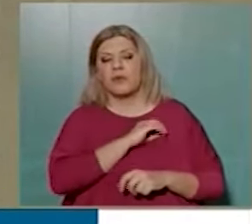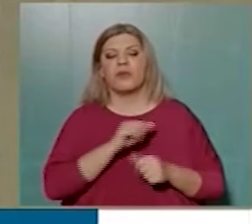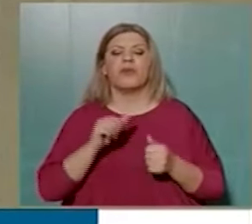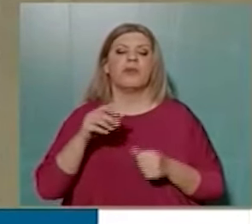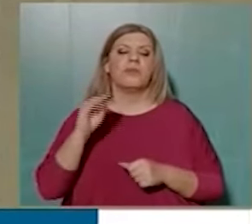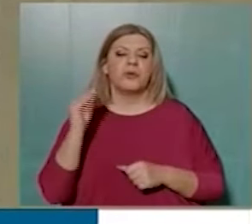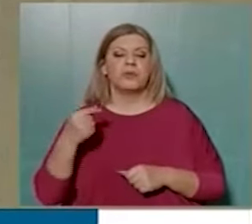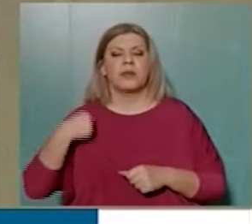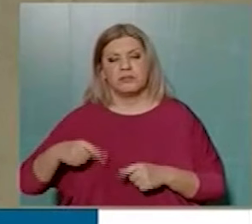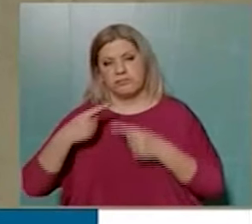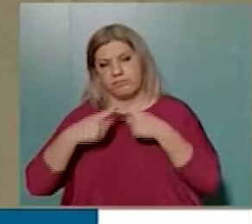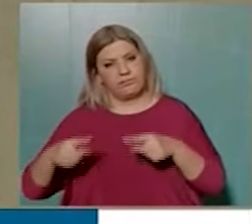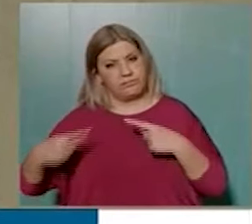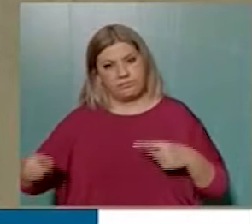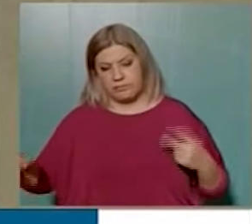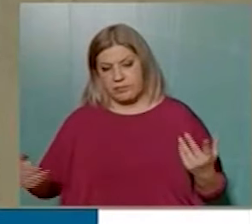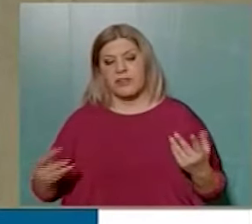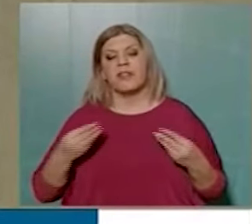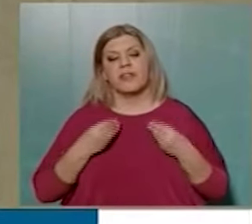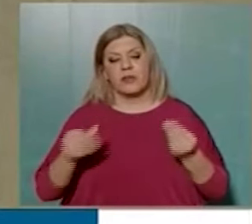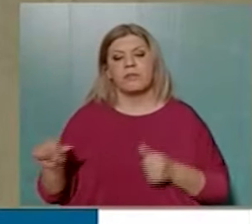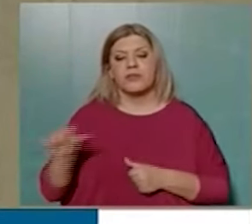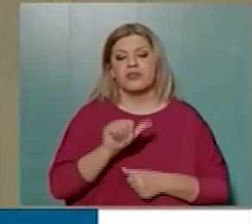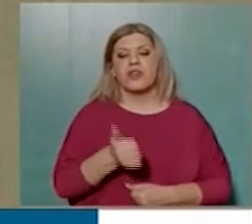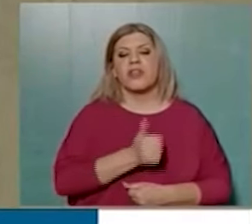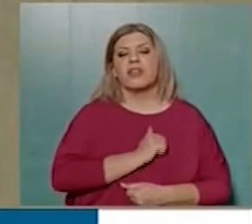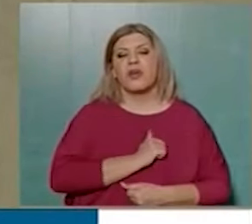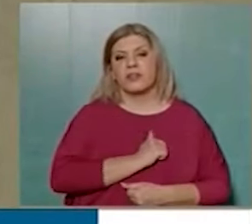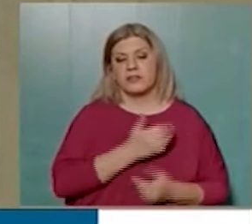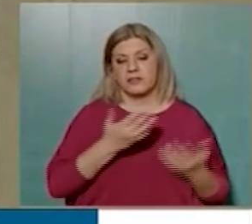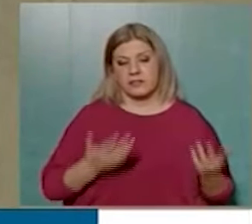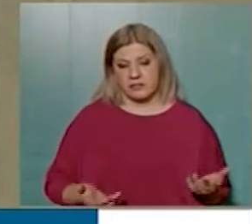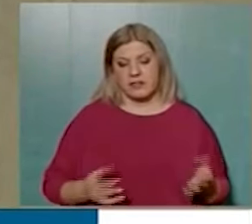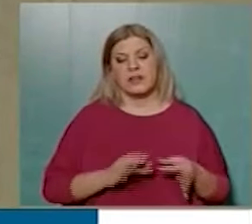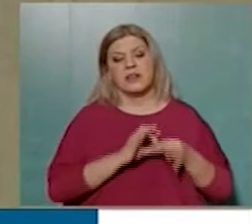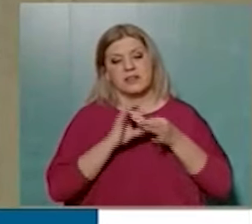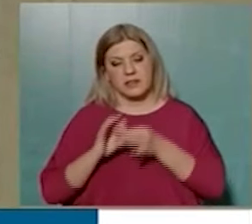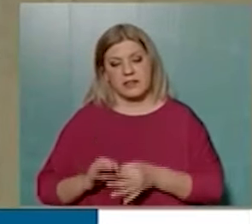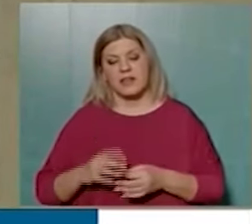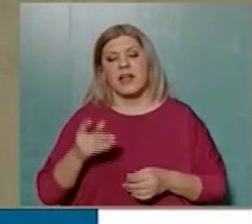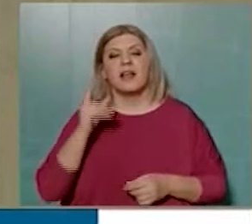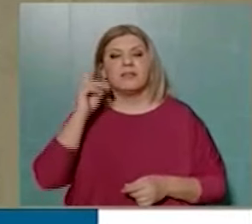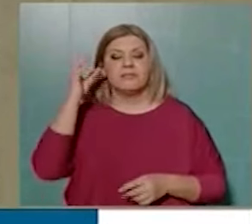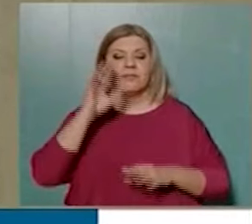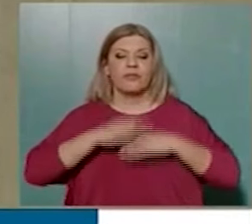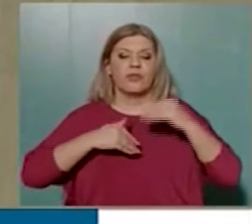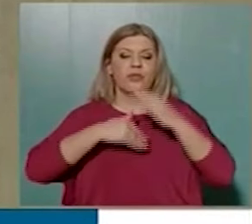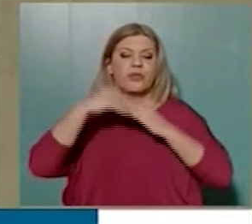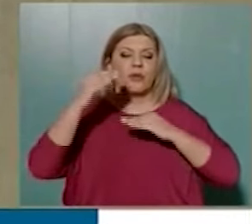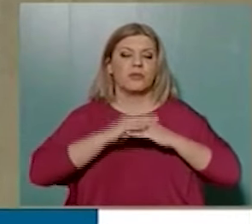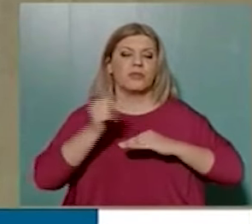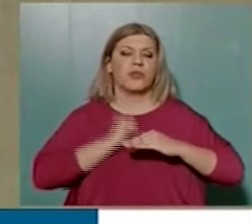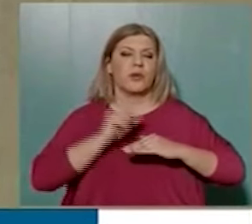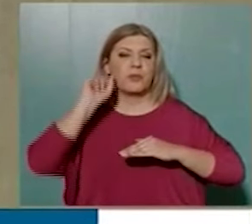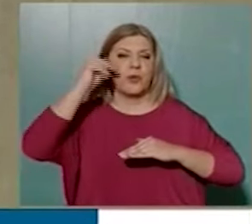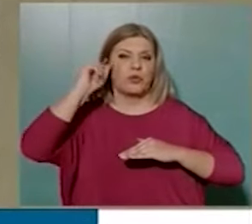πολιτισμού πρασί λπ και δίνονται πίσω σε ιδιώτες για να συνεχιστεί η άναρχη δόμηση αυτής της πόλης με ιδιωτική